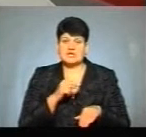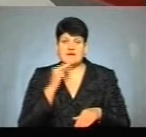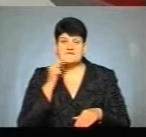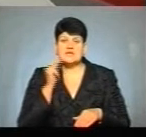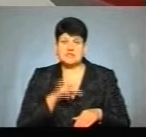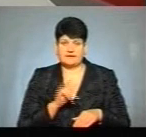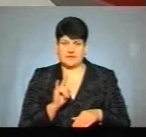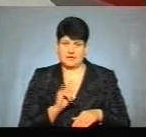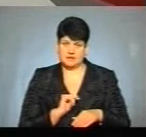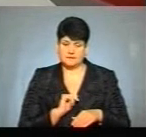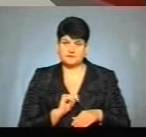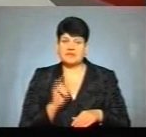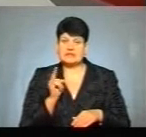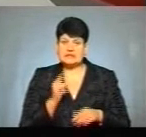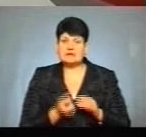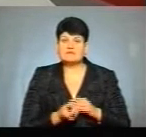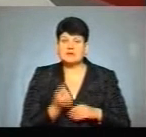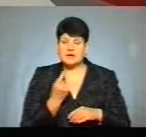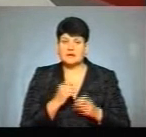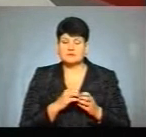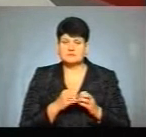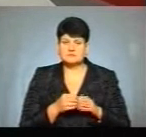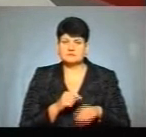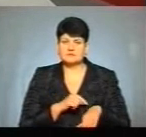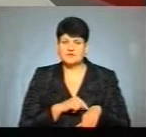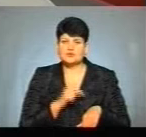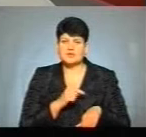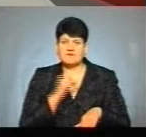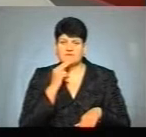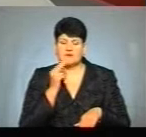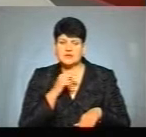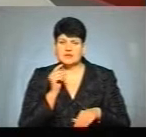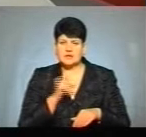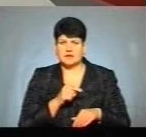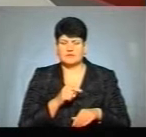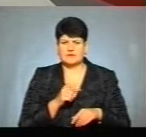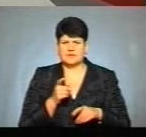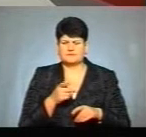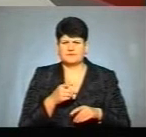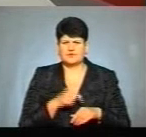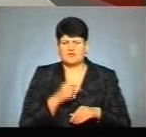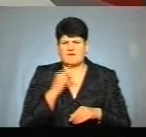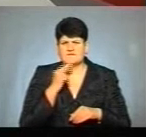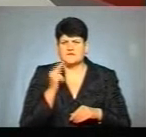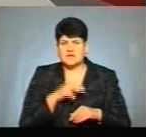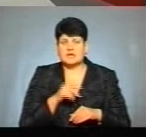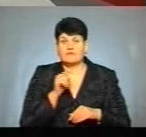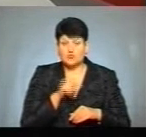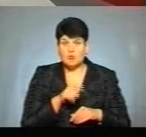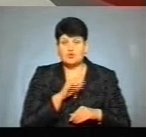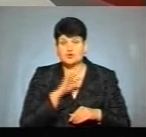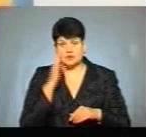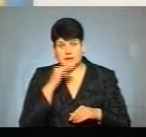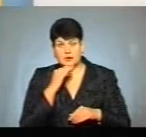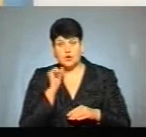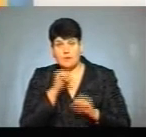дитини. Виникає почуття провини, вона відчуває себе неусвідомлено, відчуває себе винною в тому, що тато побив маму, або